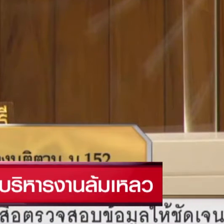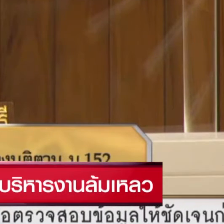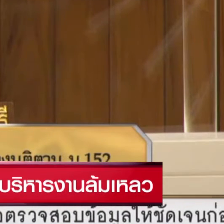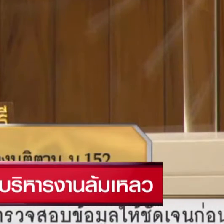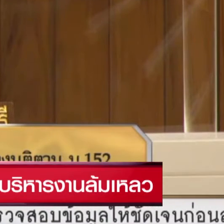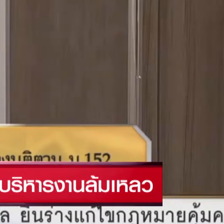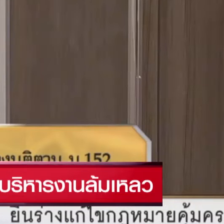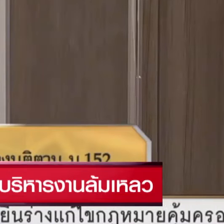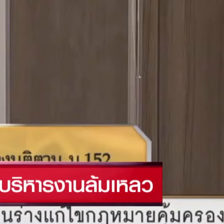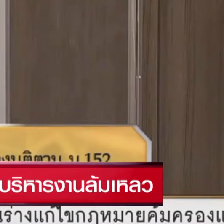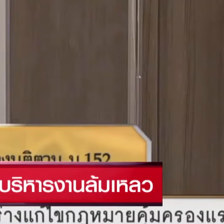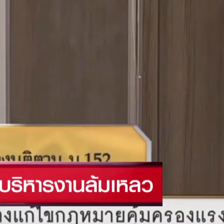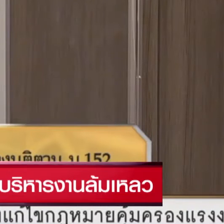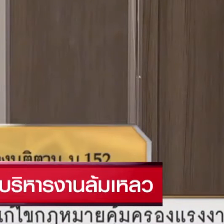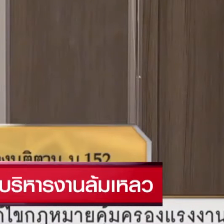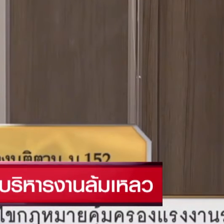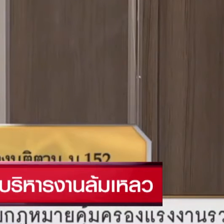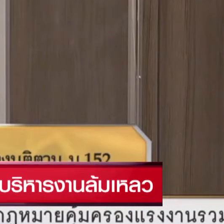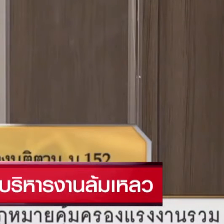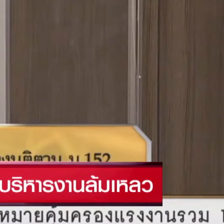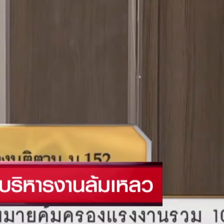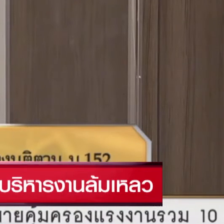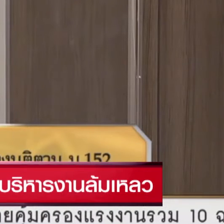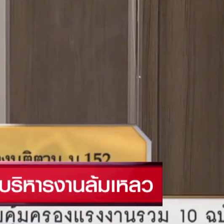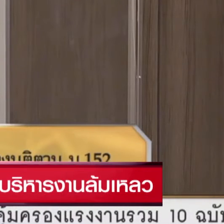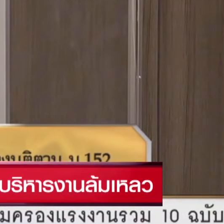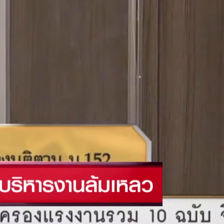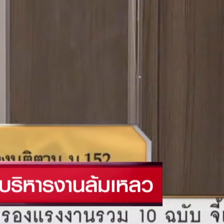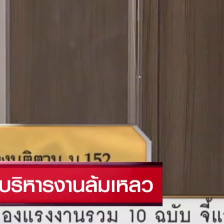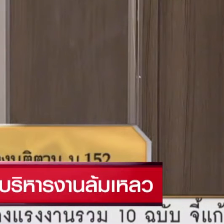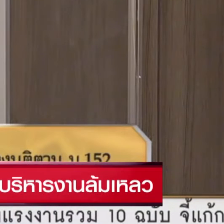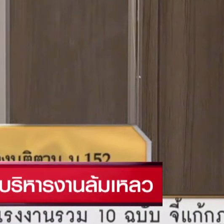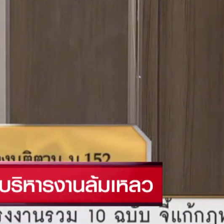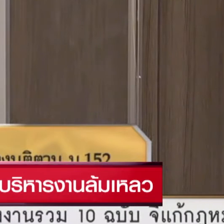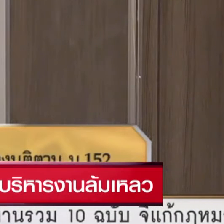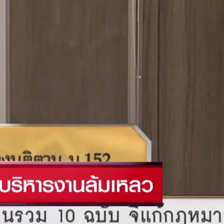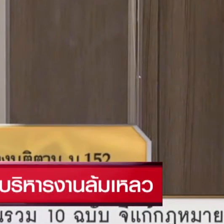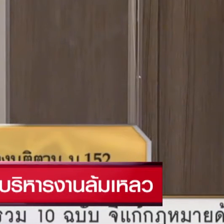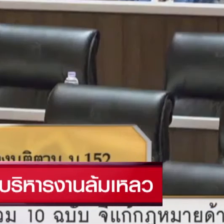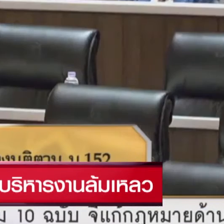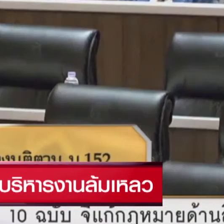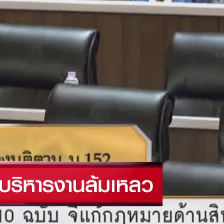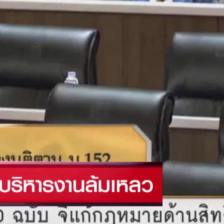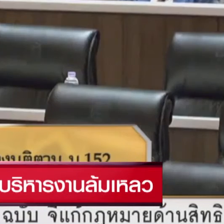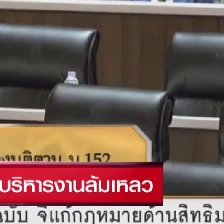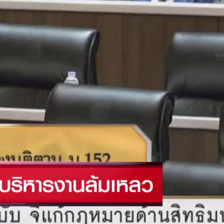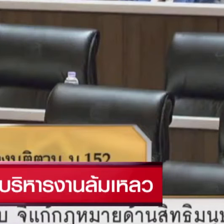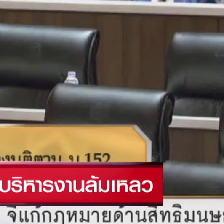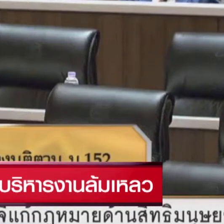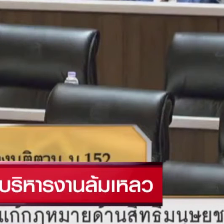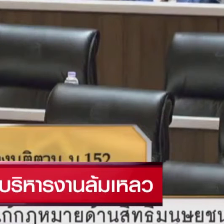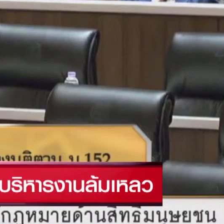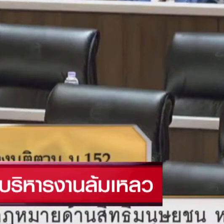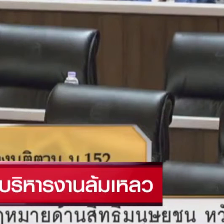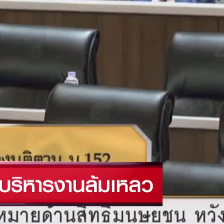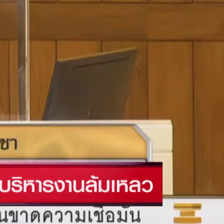ด้วยว่ารัฐบาลทำงานทั้งแก้ไขปัญหาในอดีตทำปัจจุบันให้ดีที่สุดพร้อมกำหนดแผนงานสำหรับอนาคตด้วยไปฟังเสียงน